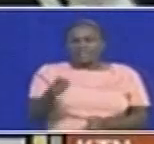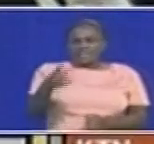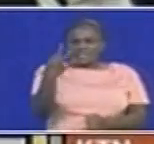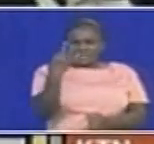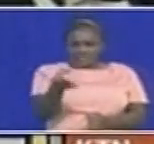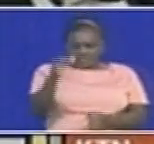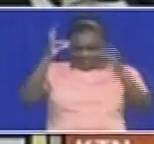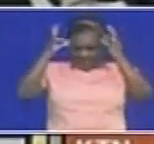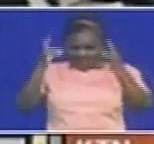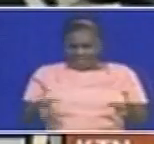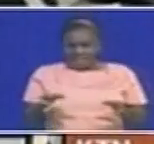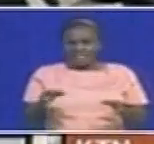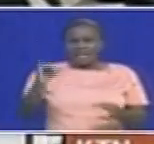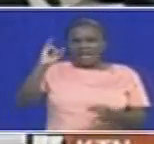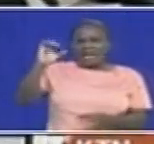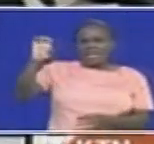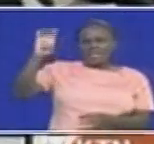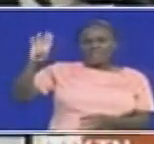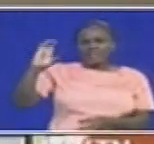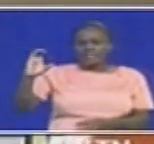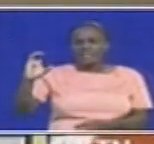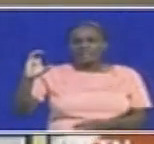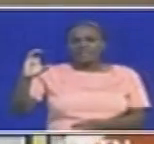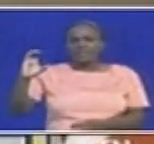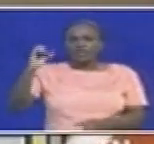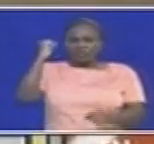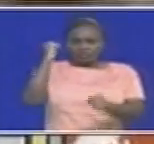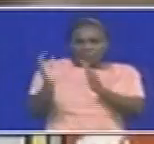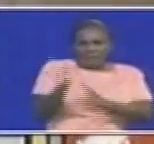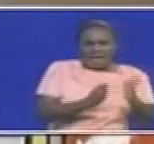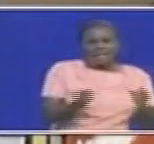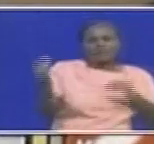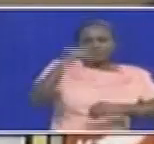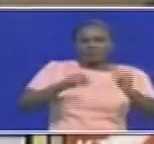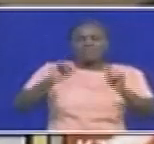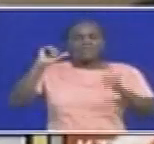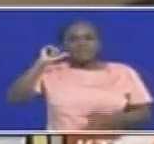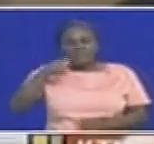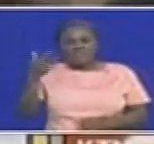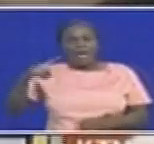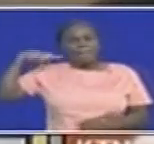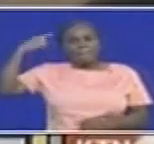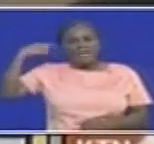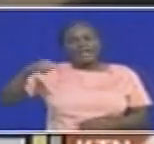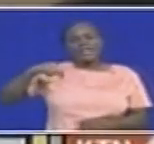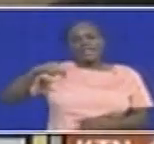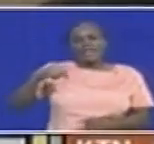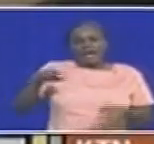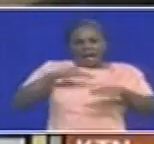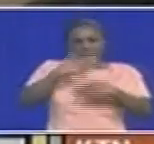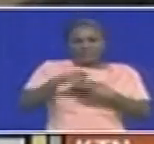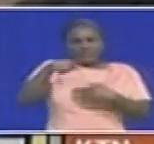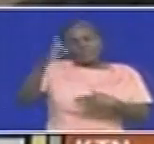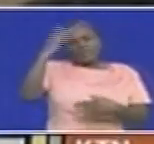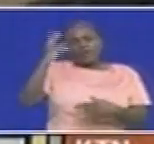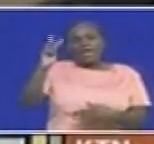hao waliamuru tume ya uchaguzi na uratibu wa mipaka IBC kupanga uchaguzi upya katika eneo la Madhare baada ya kubaini kwamba George